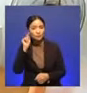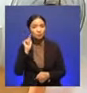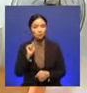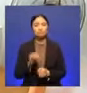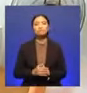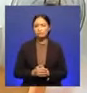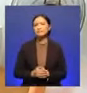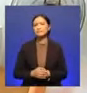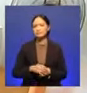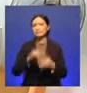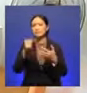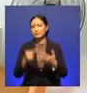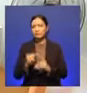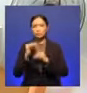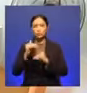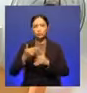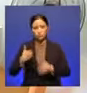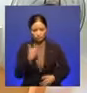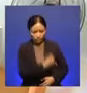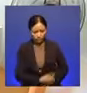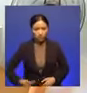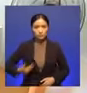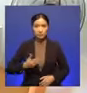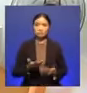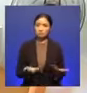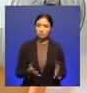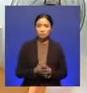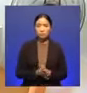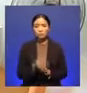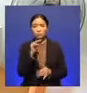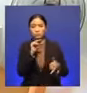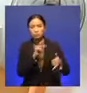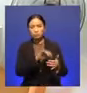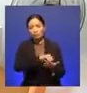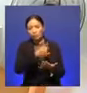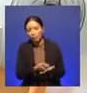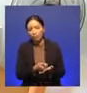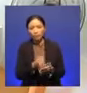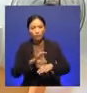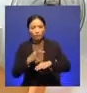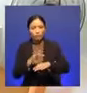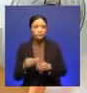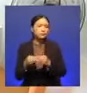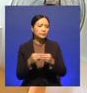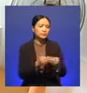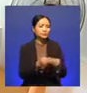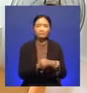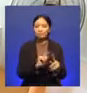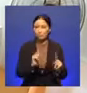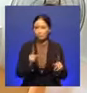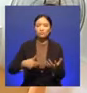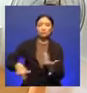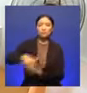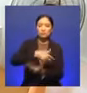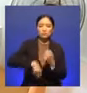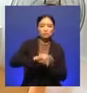กำหนดสุขภาพนะครับซึ่งมันสะท้อนว่าเราจะไม่ดูแค่คนที่หกล้มแล้วเป็นแผลแล้วไปรักษาหาหมอแต่เราจะไปดูปัจจัยแวดล้อม